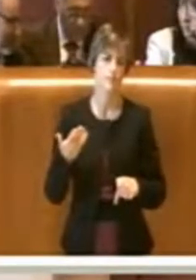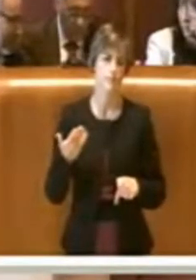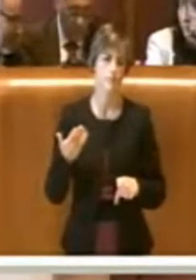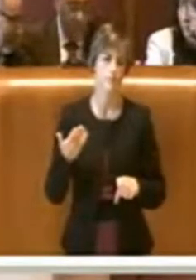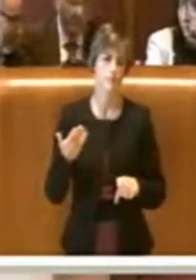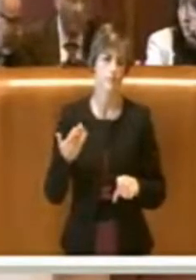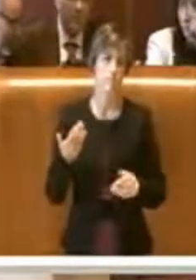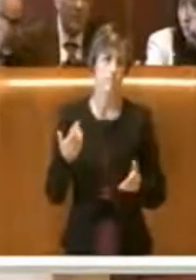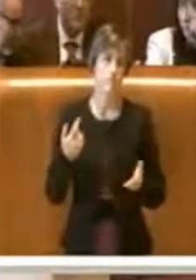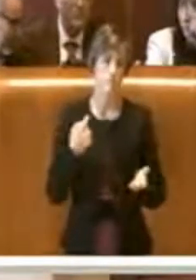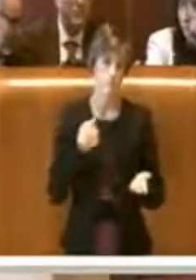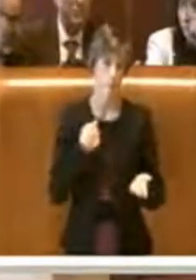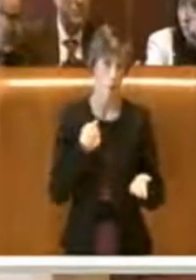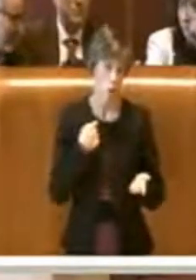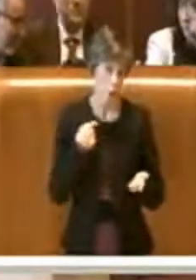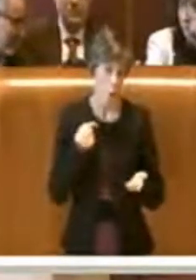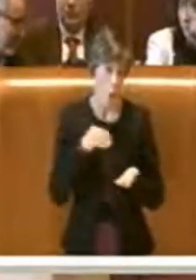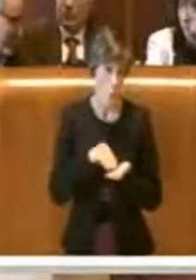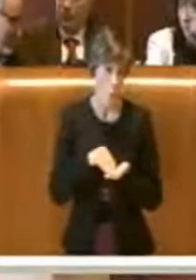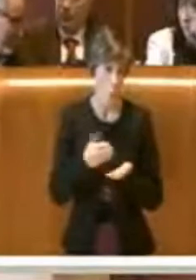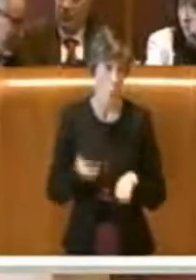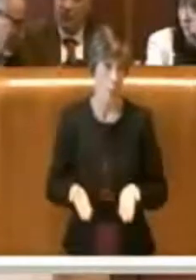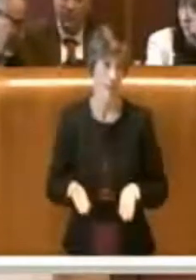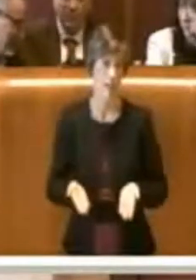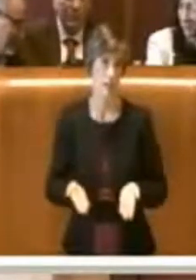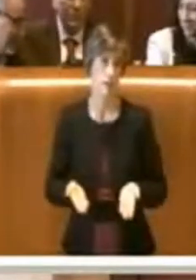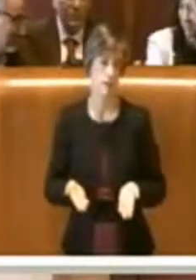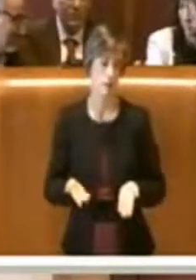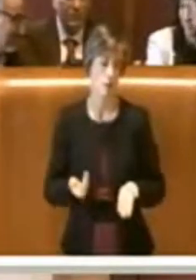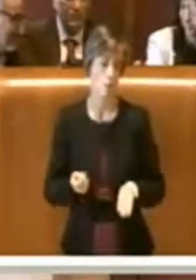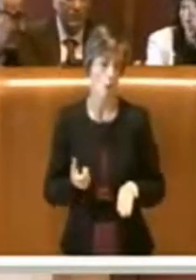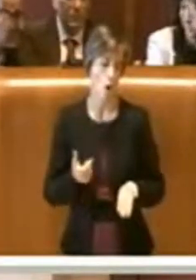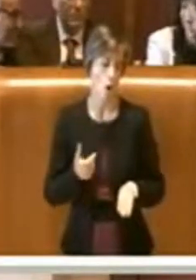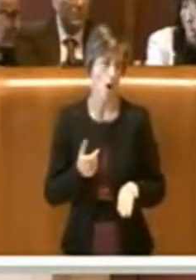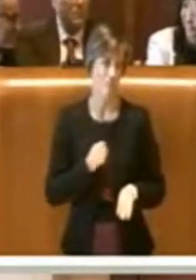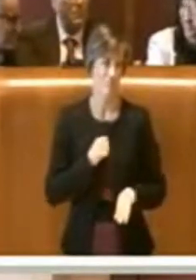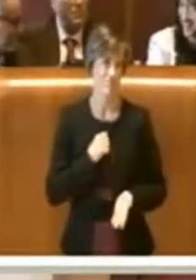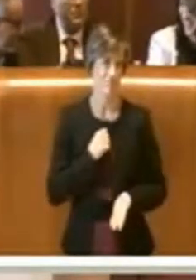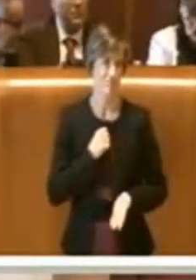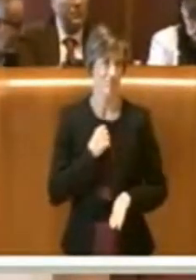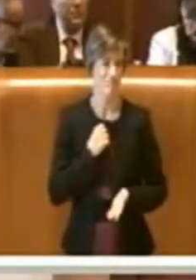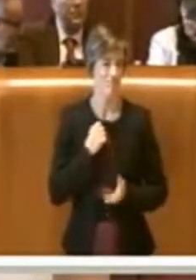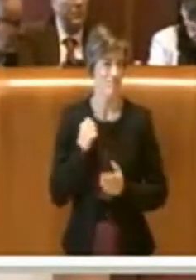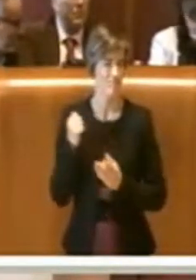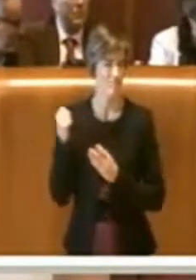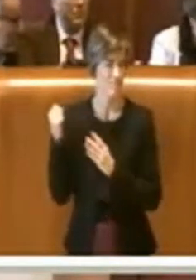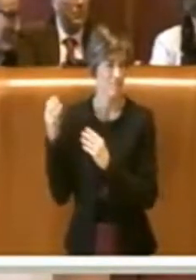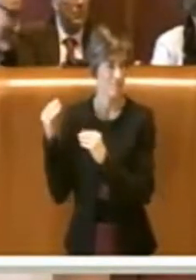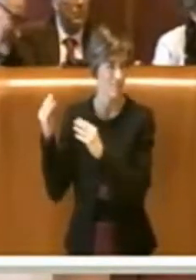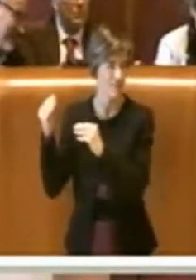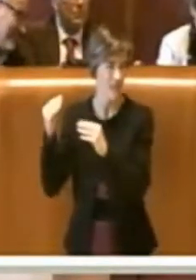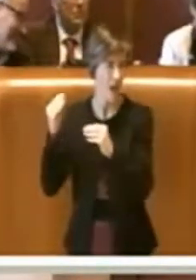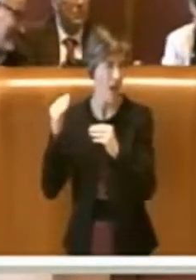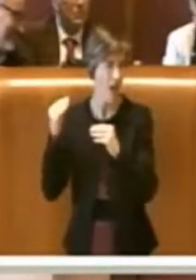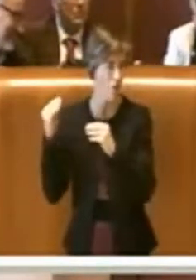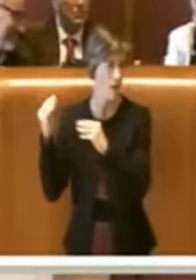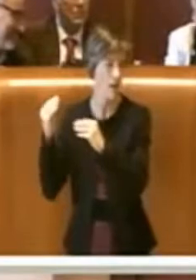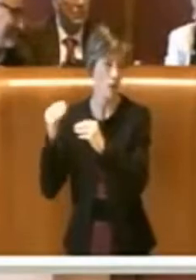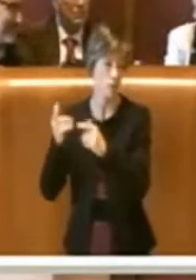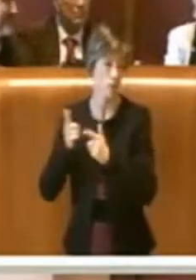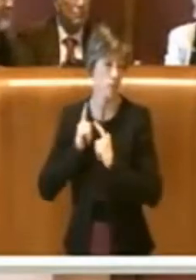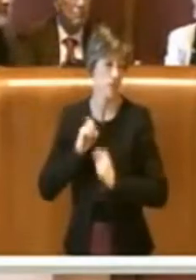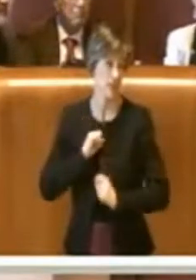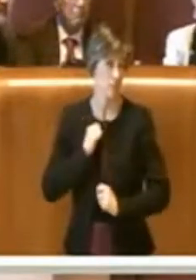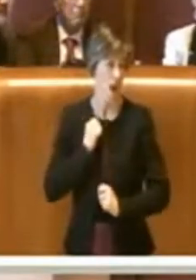io mi trovo qui e un po' mi dispiace di tante cose che sento. Prima di tutto devo